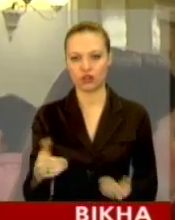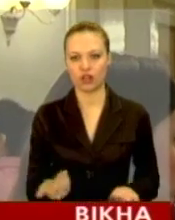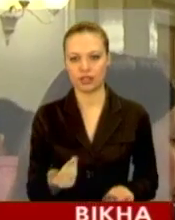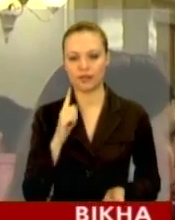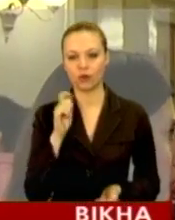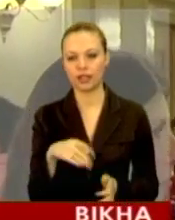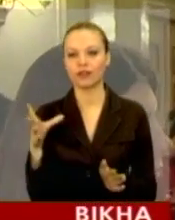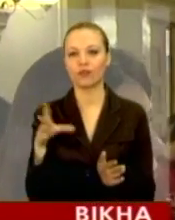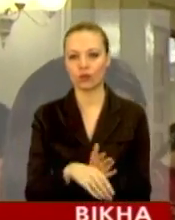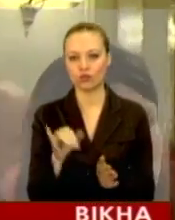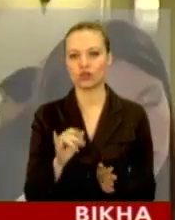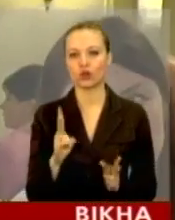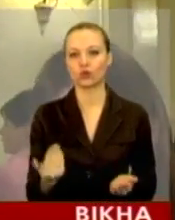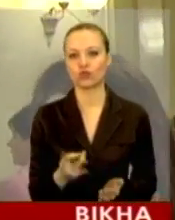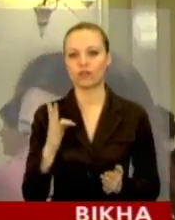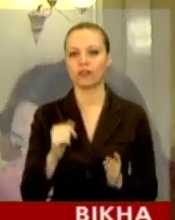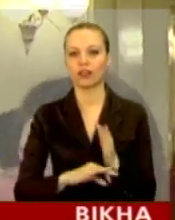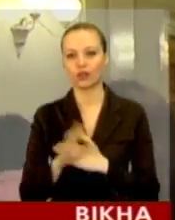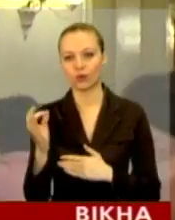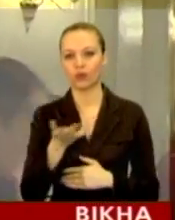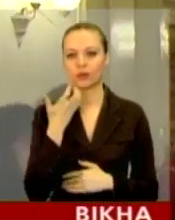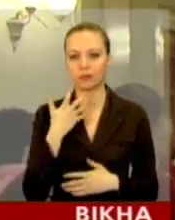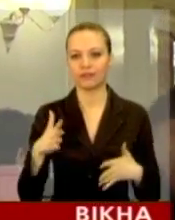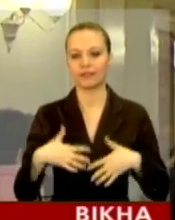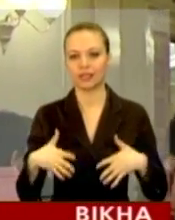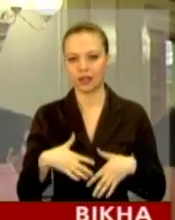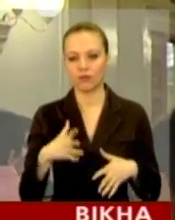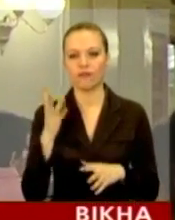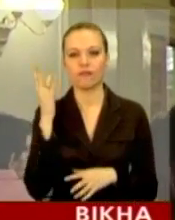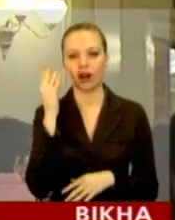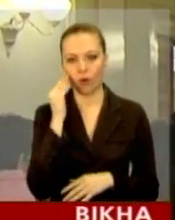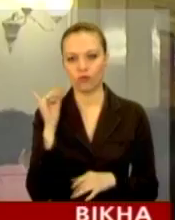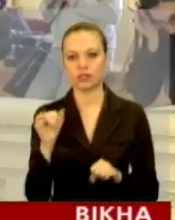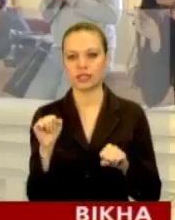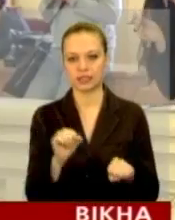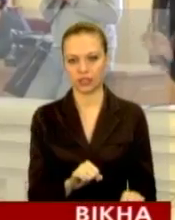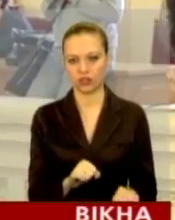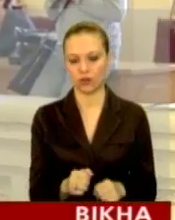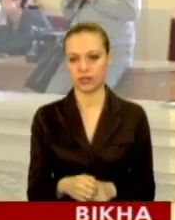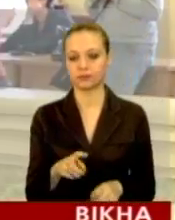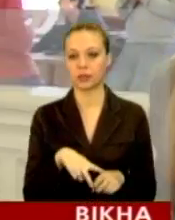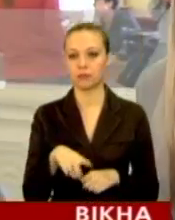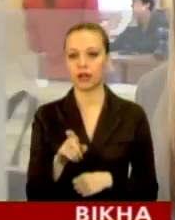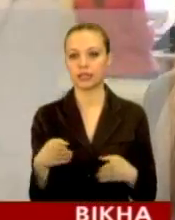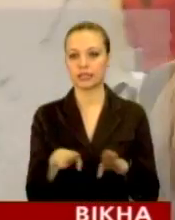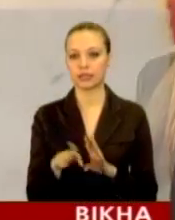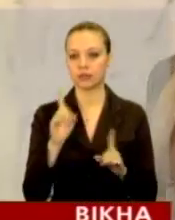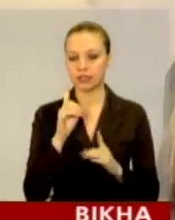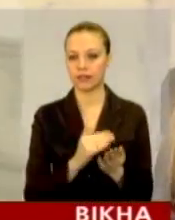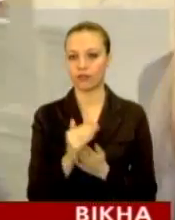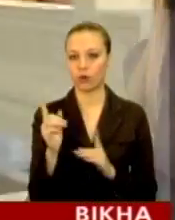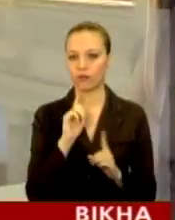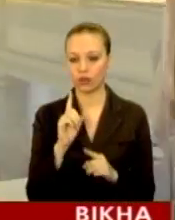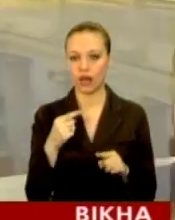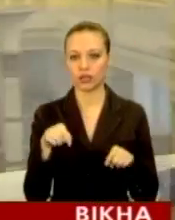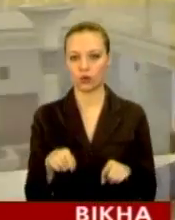в тому числі і тих, хто живе на сході, півдні, в Криму, враховуються і захищаються. Паралельно із закритим засіданням Верховної Ради тут